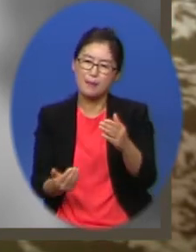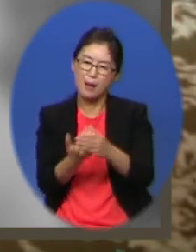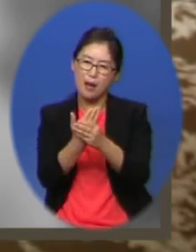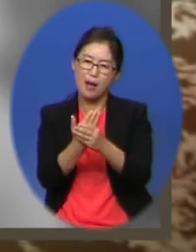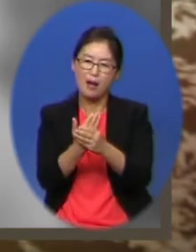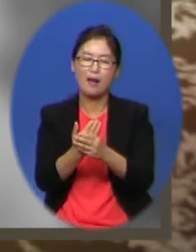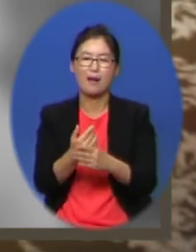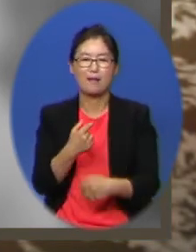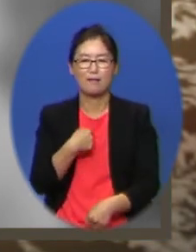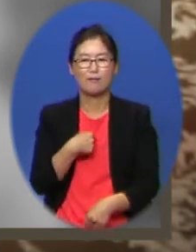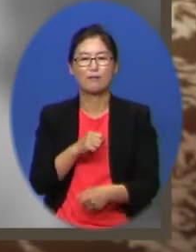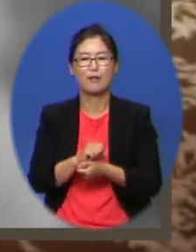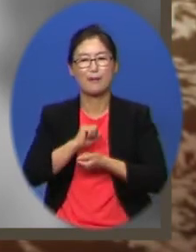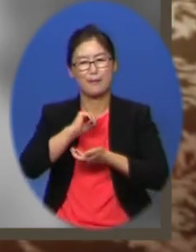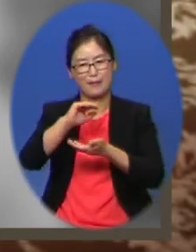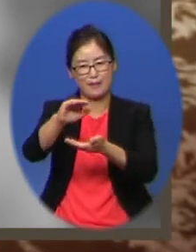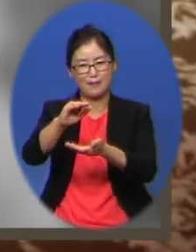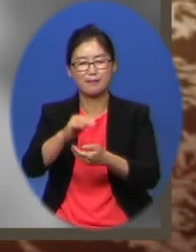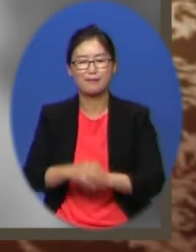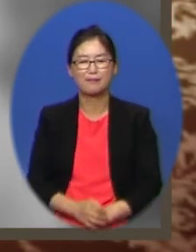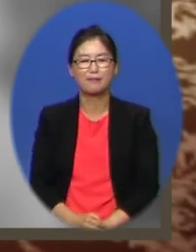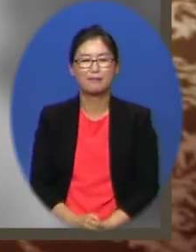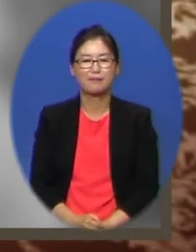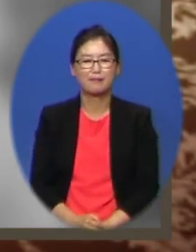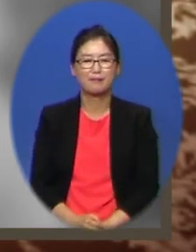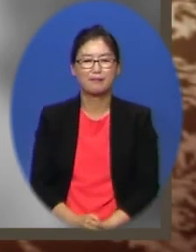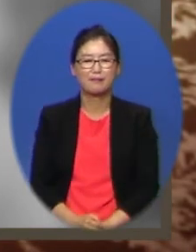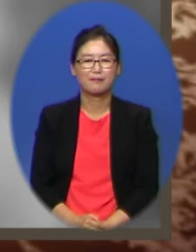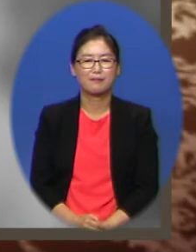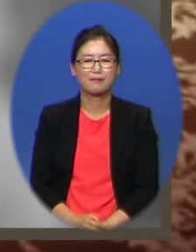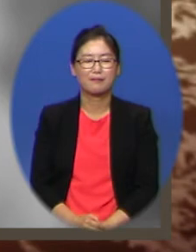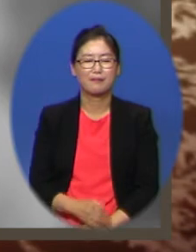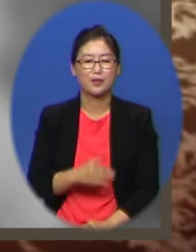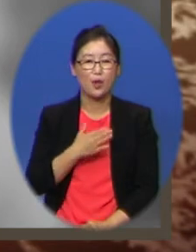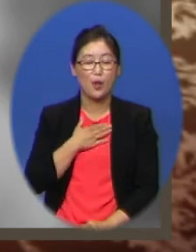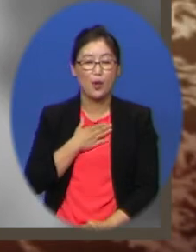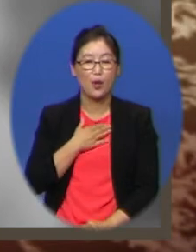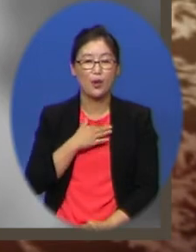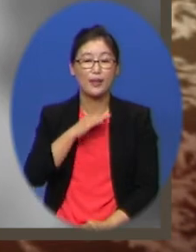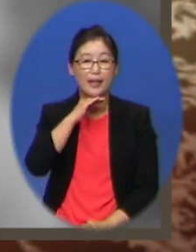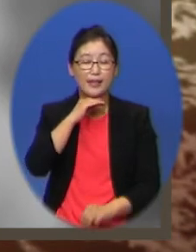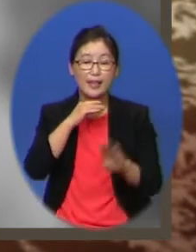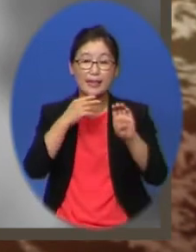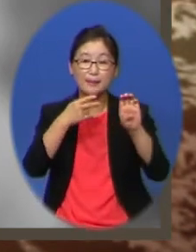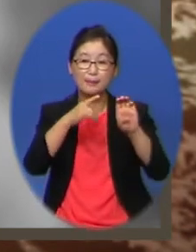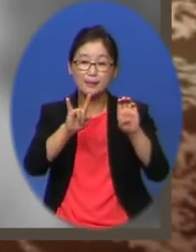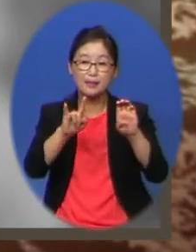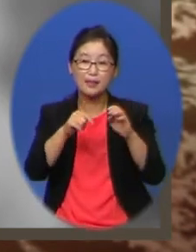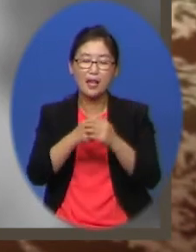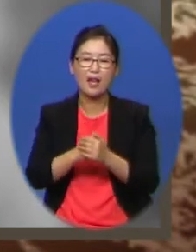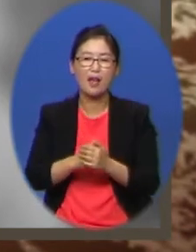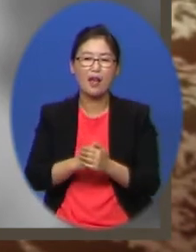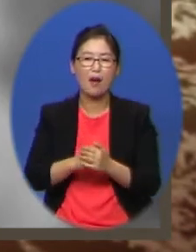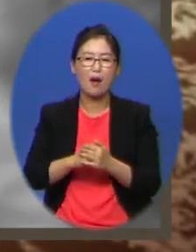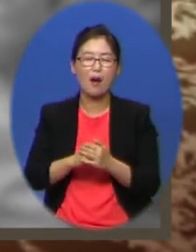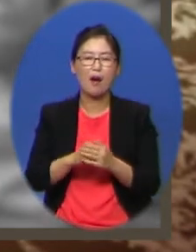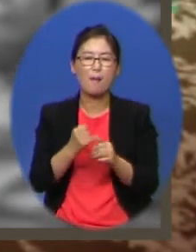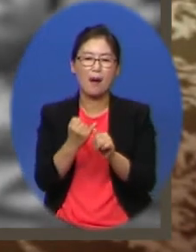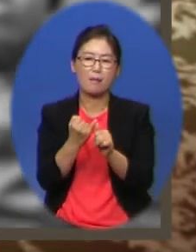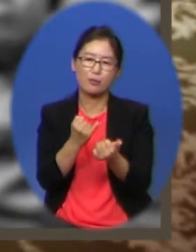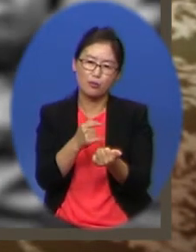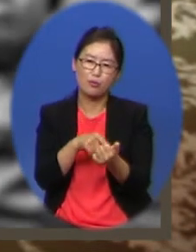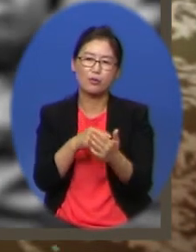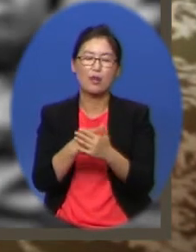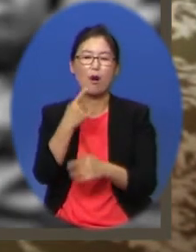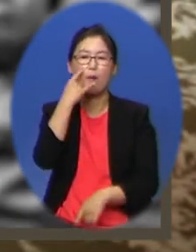사연을 남깁니다. 저에게는 딱 제 나이 40대 때 홀로 된 80대 어머니가 계십니다.